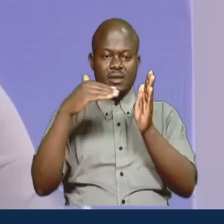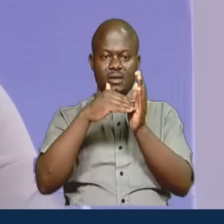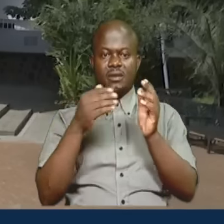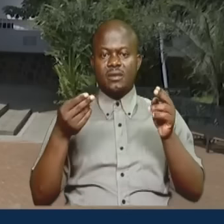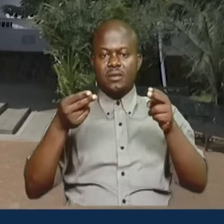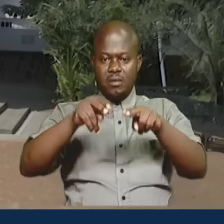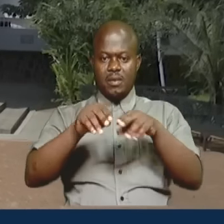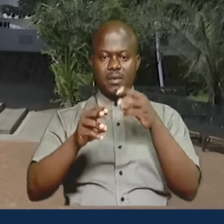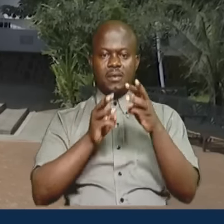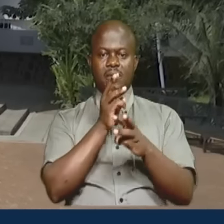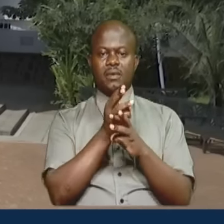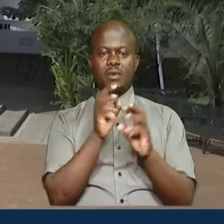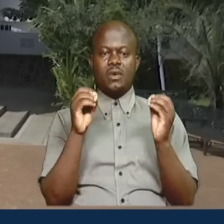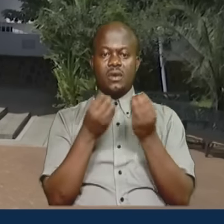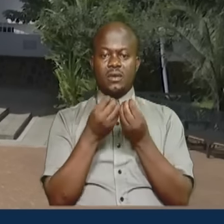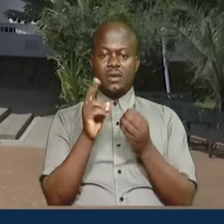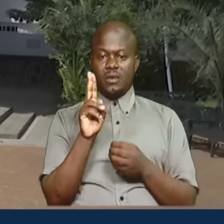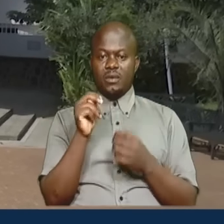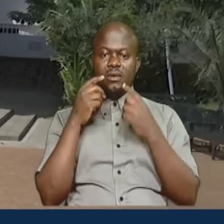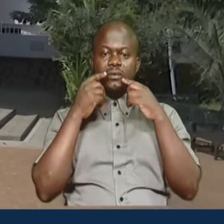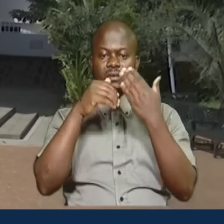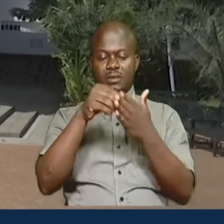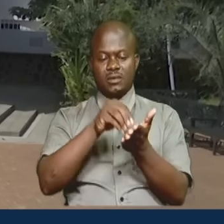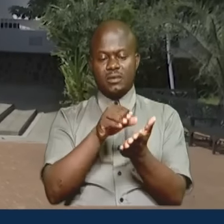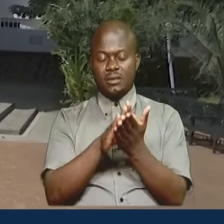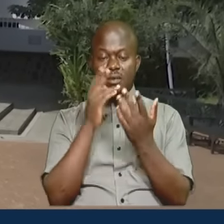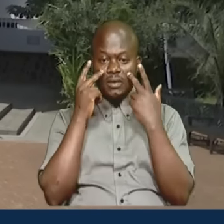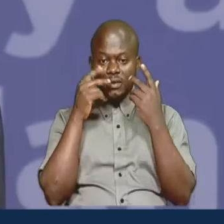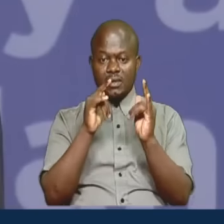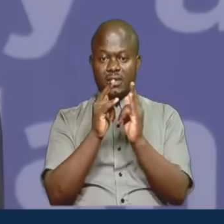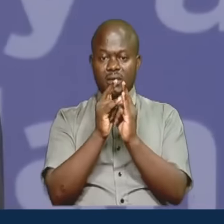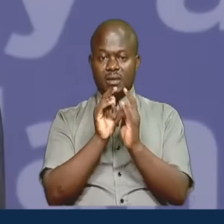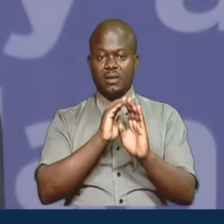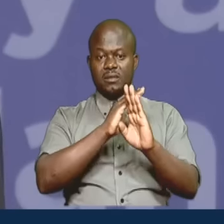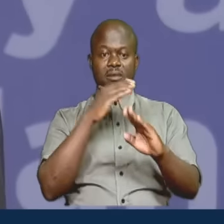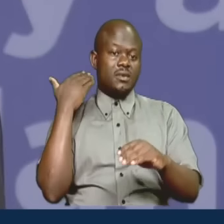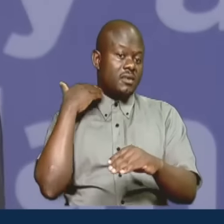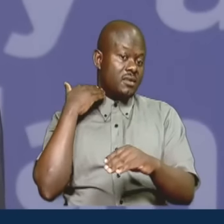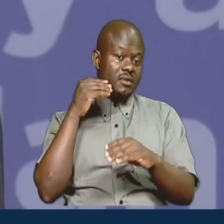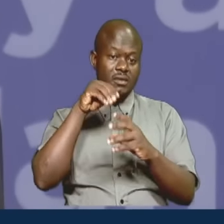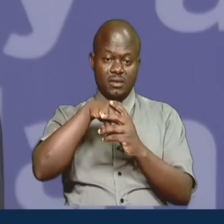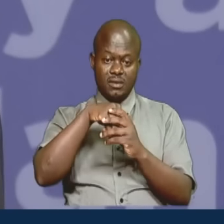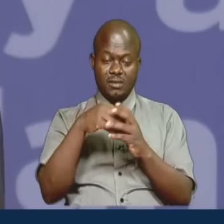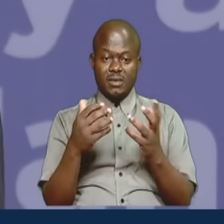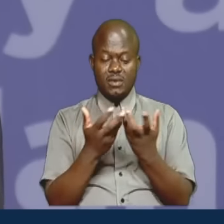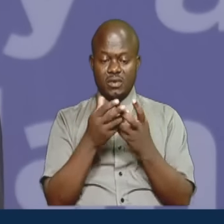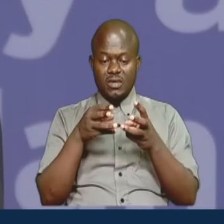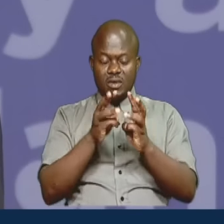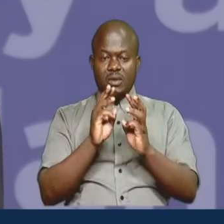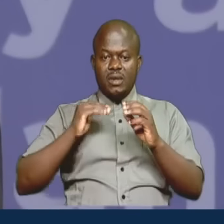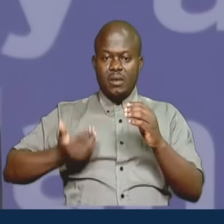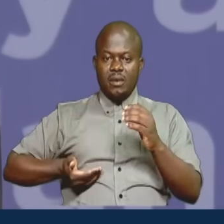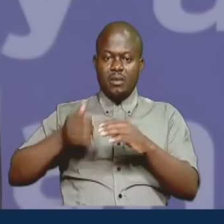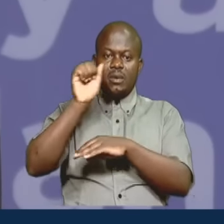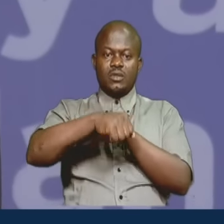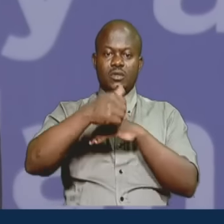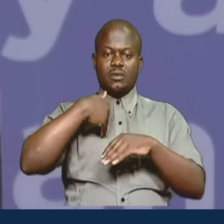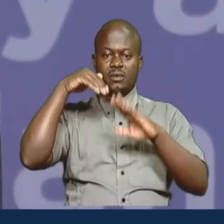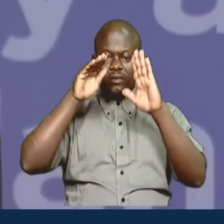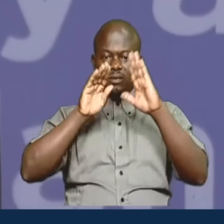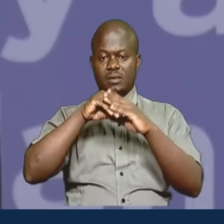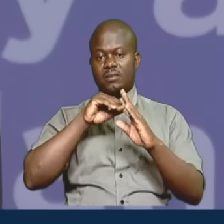isi. Umuryango w'Abibumbye uvuga ko inyandiko zirebana n'iyi nama ku gukumira Jenoside zirimo ijyanye n'uburyo abagore barusha kugira uruhare